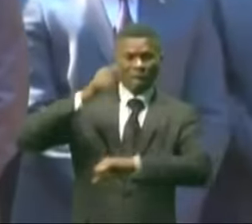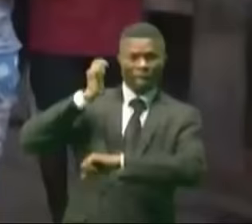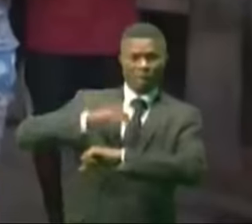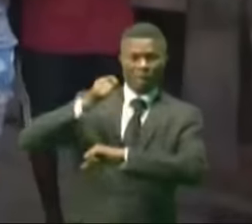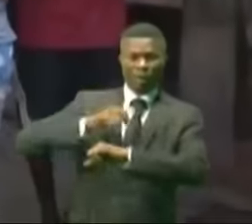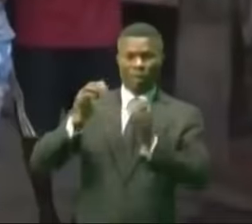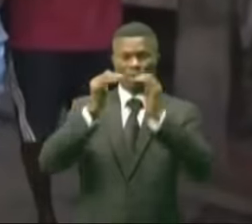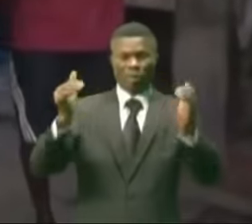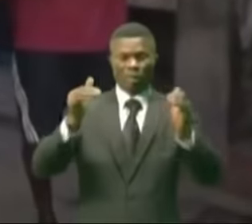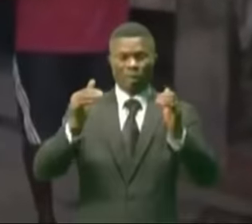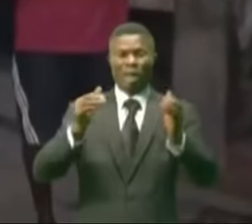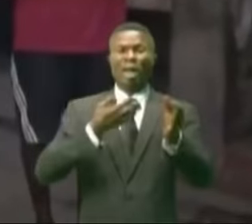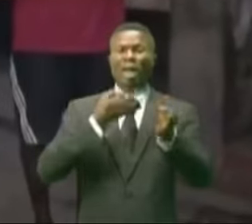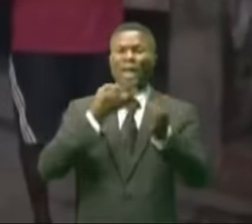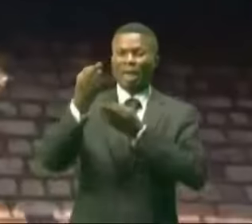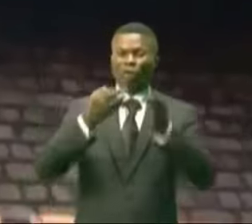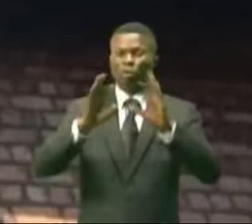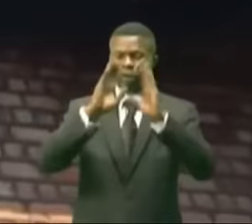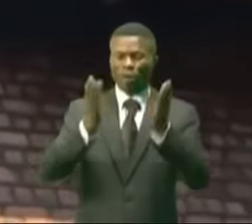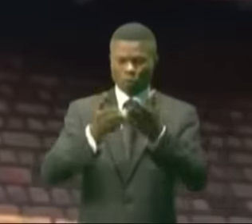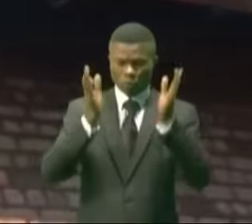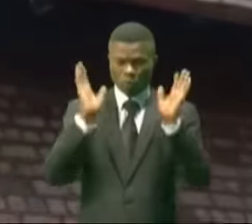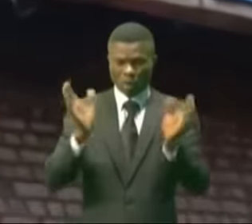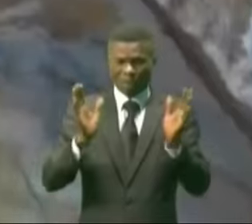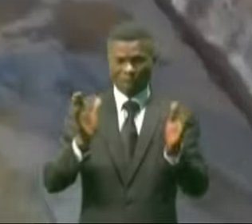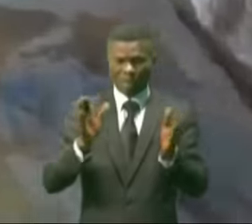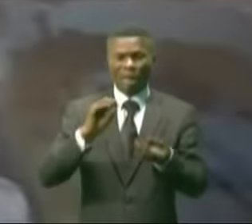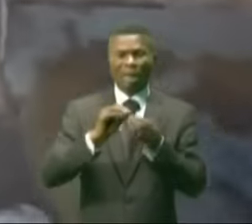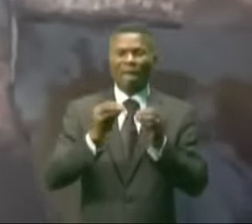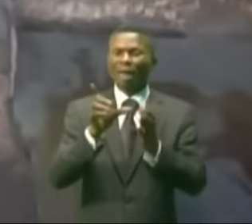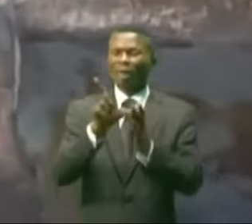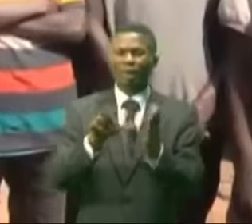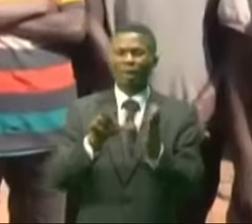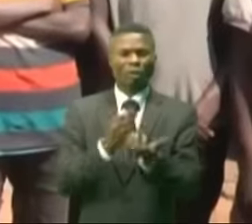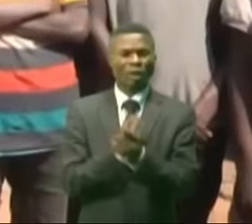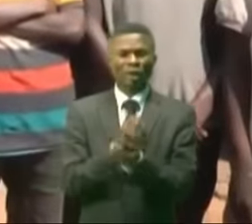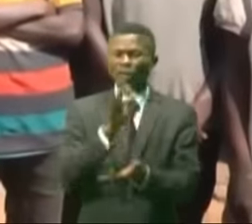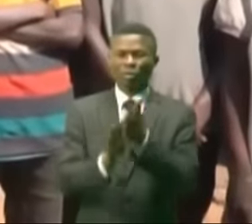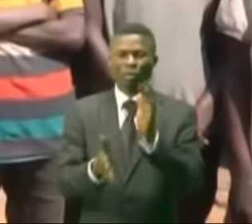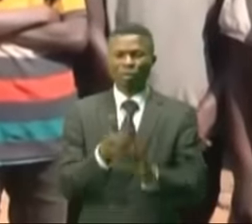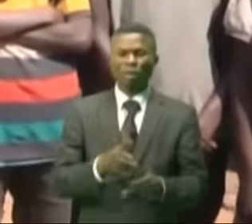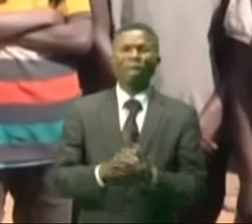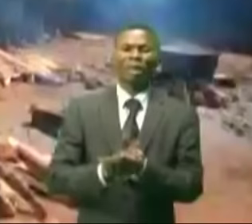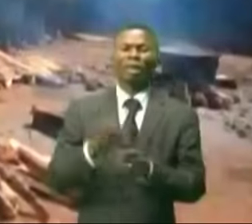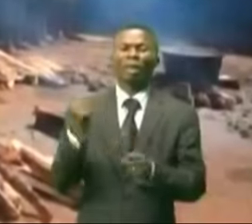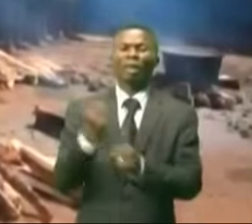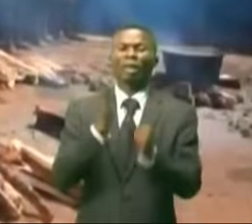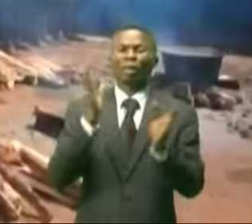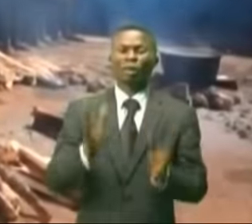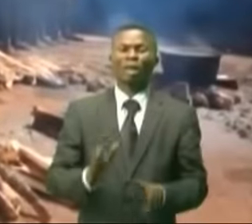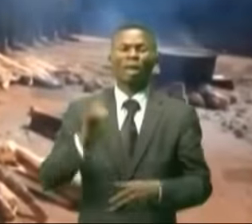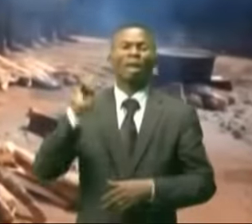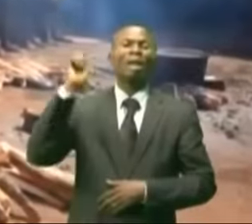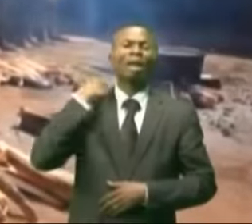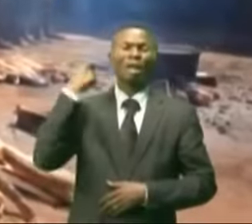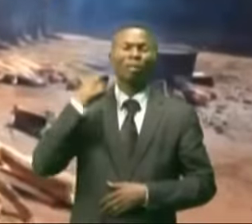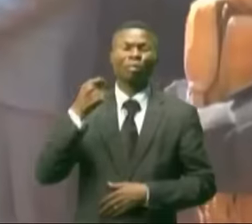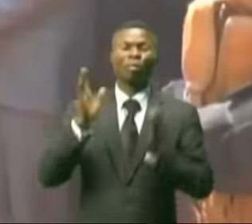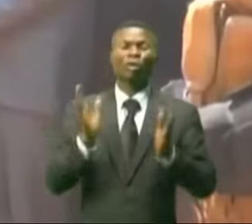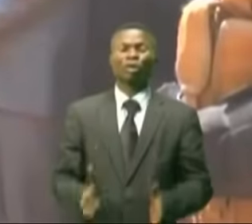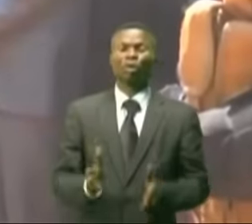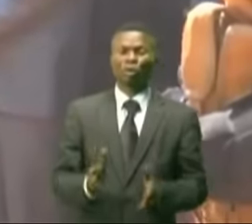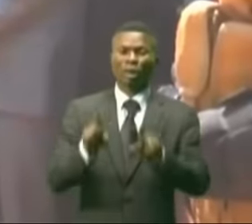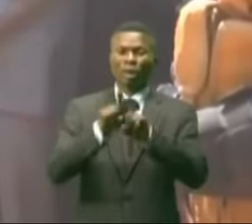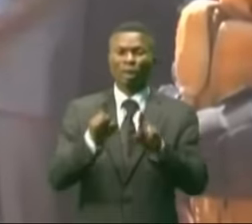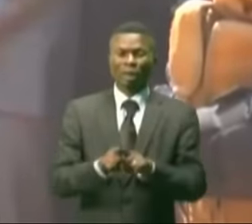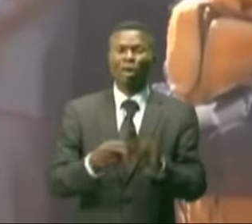le tableau peint est sombre. Les normes ne sont pas respectées. Les pensionnaires de ce lieu de détention ont